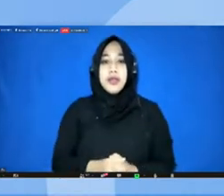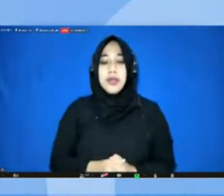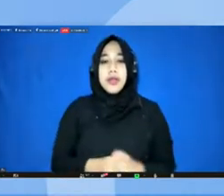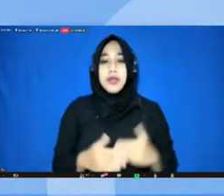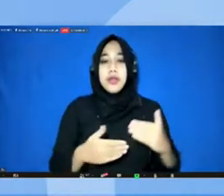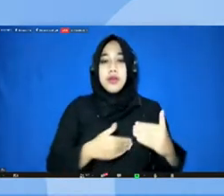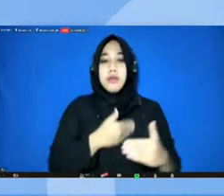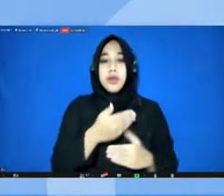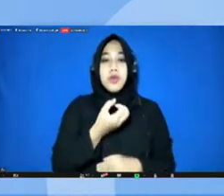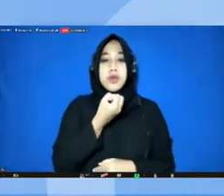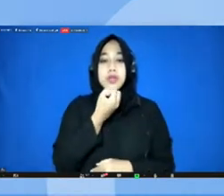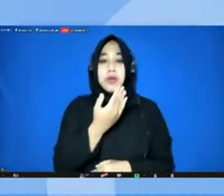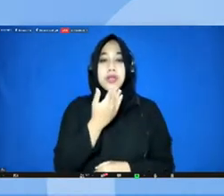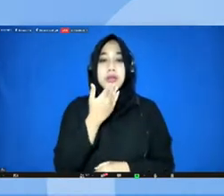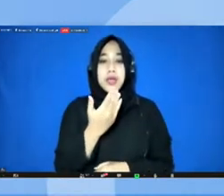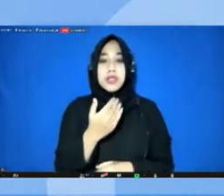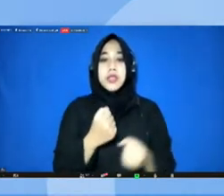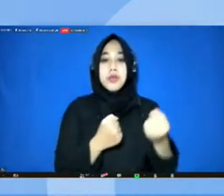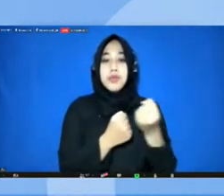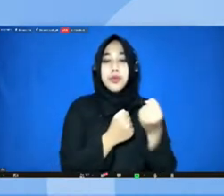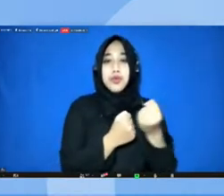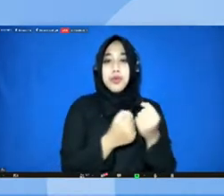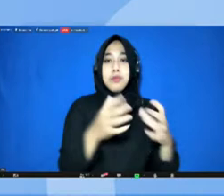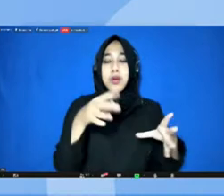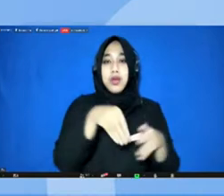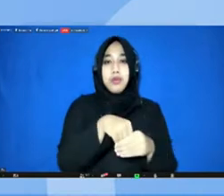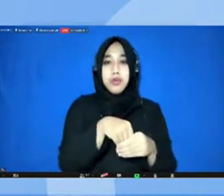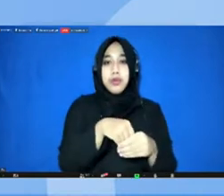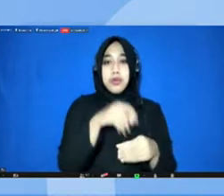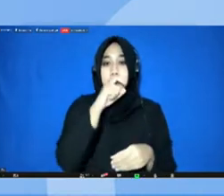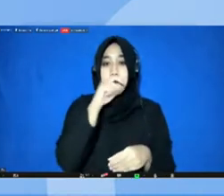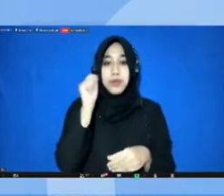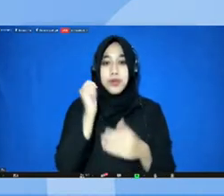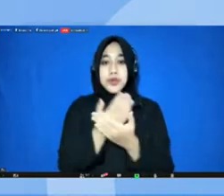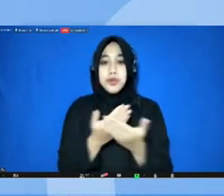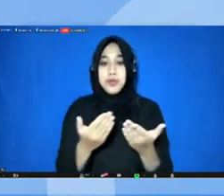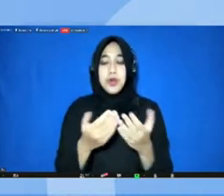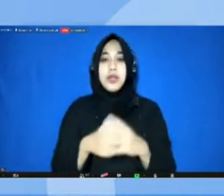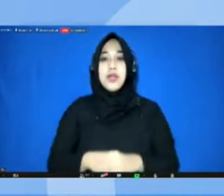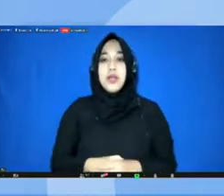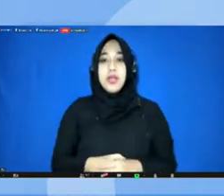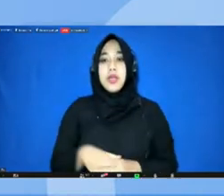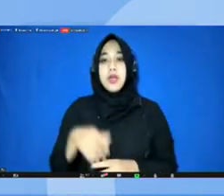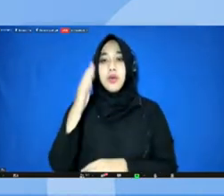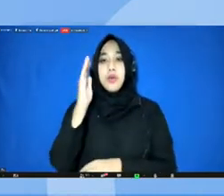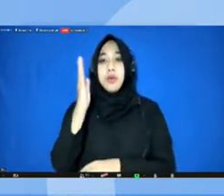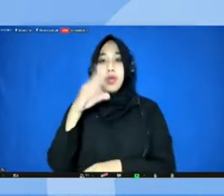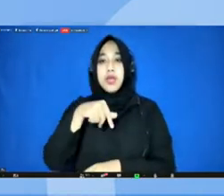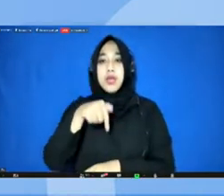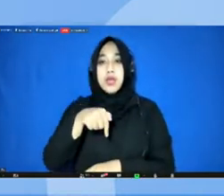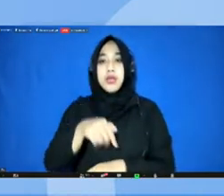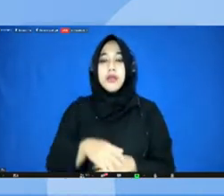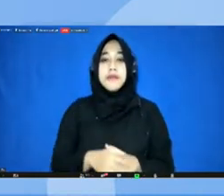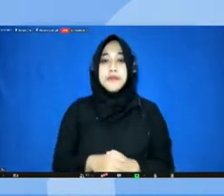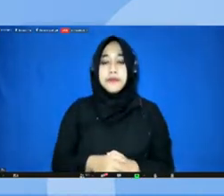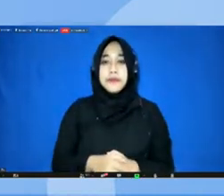Kemudian kita mengucapkan terima kasih telah mendukung dan bergabung Bapak Ibu semuanya pada webinar kali ini.